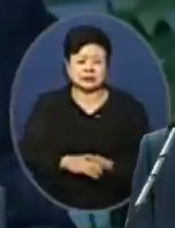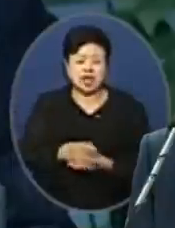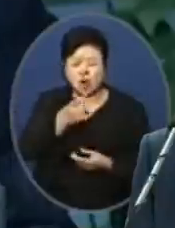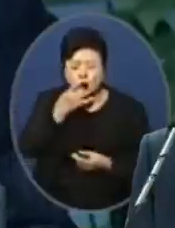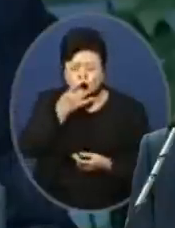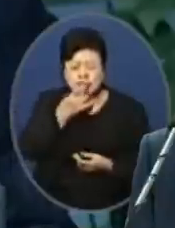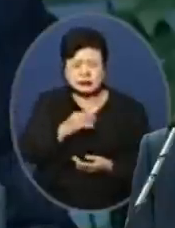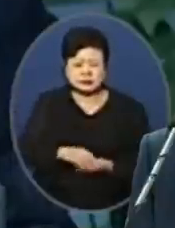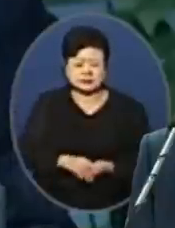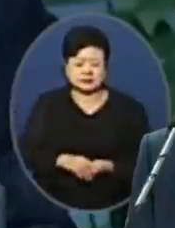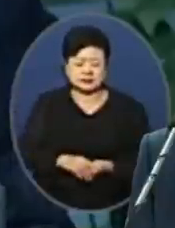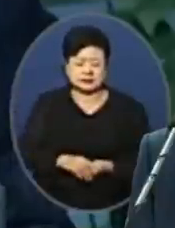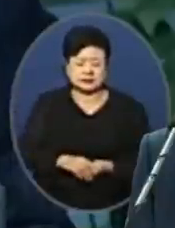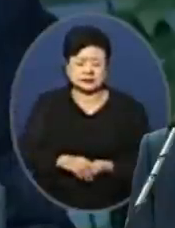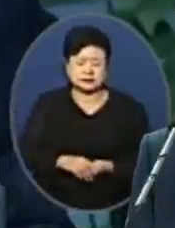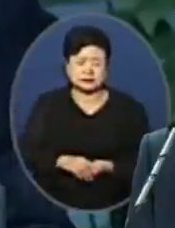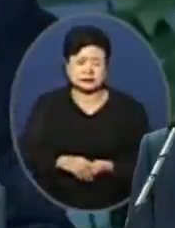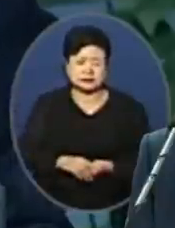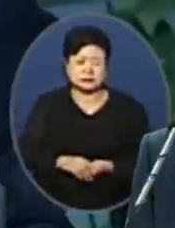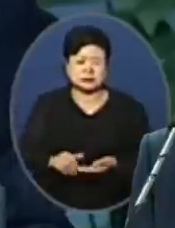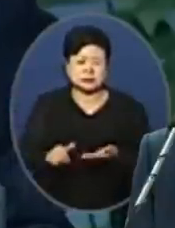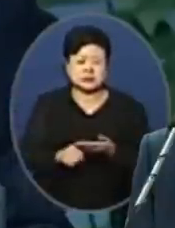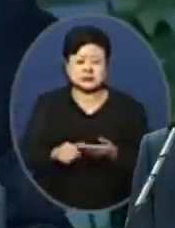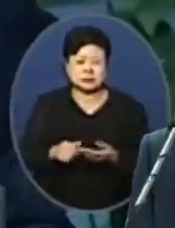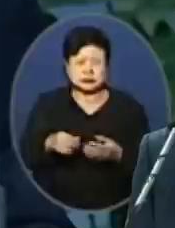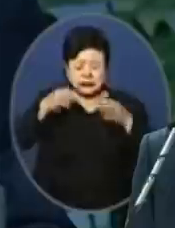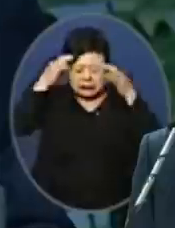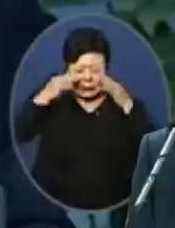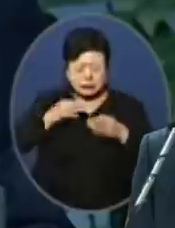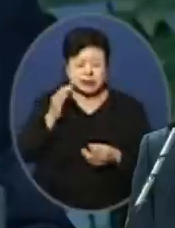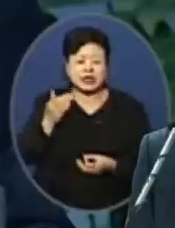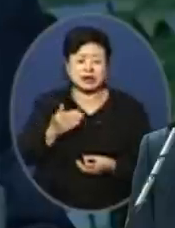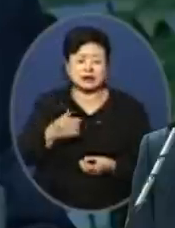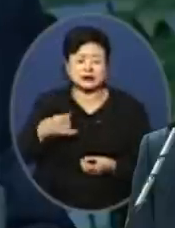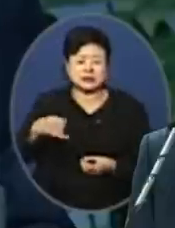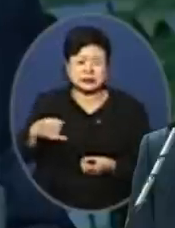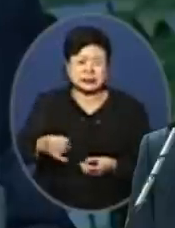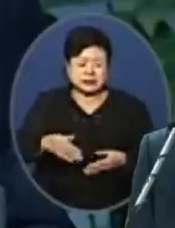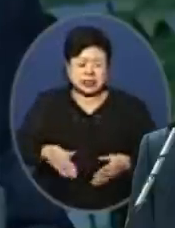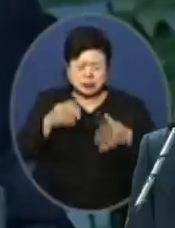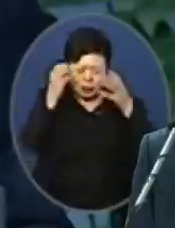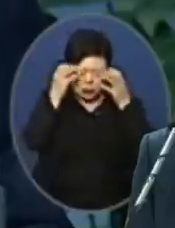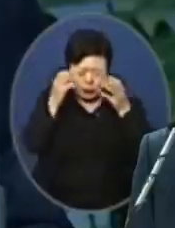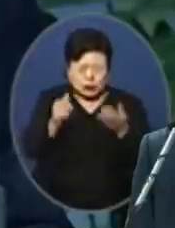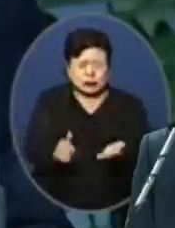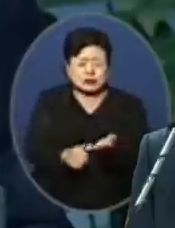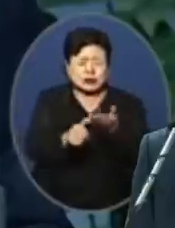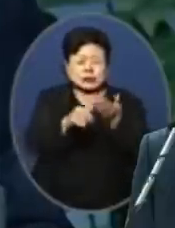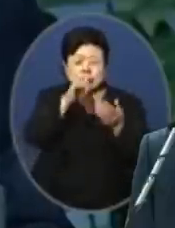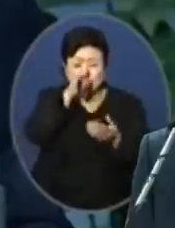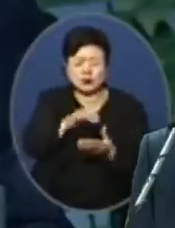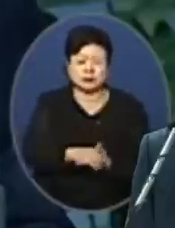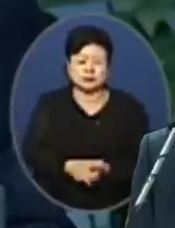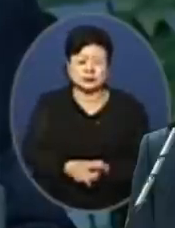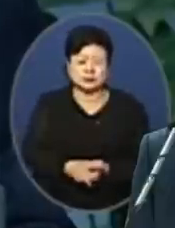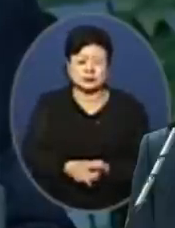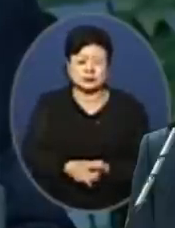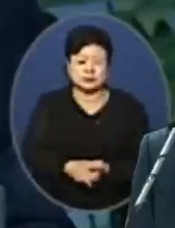곡식을 지어 먹는데도 이마에 땀을 흘려야 되고 자녀를 낳아서 기른데도 고통이 다가오고